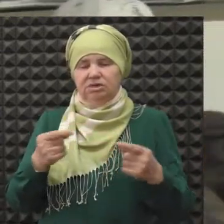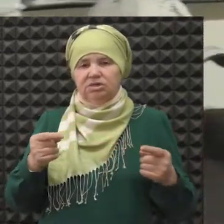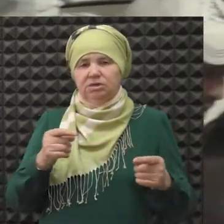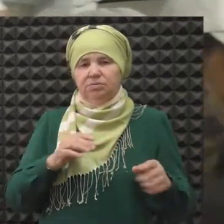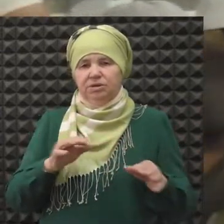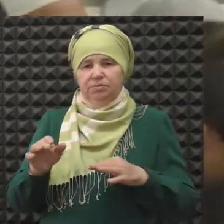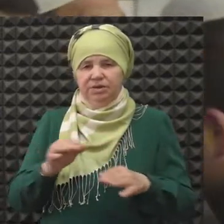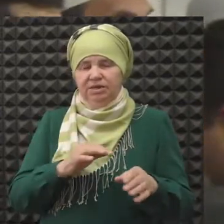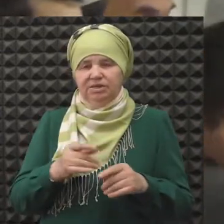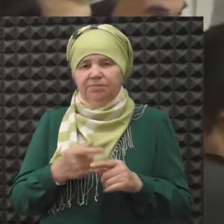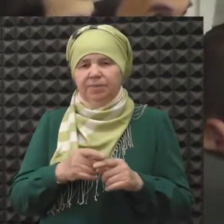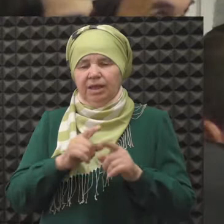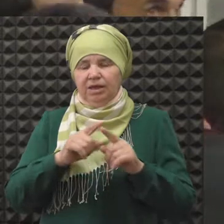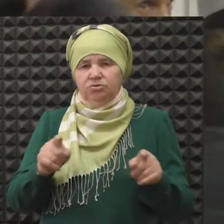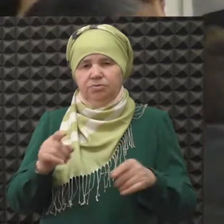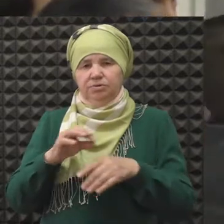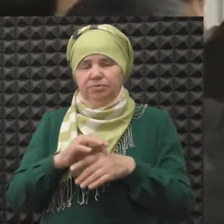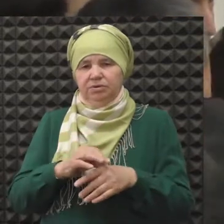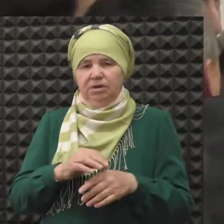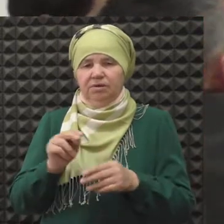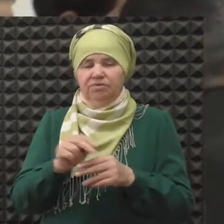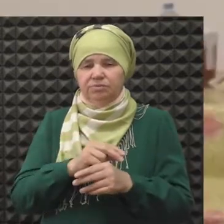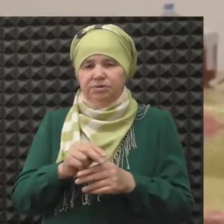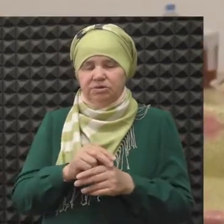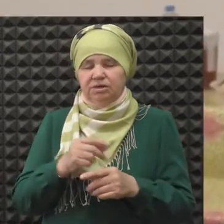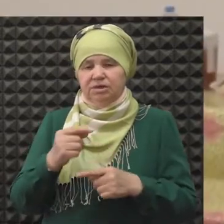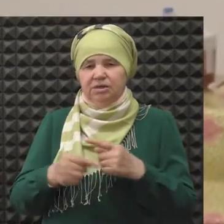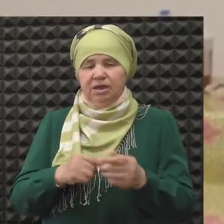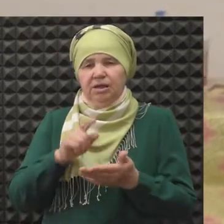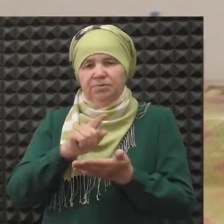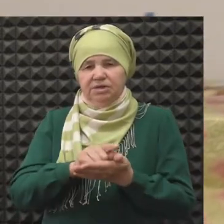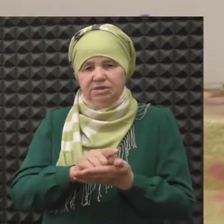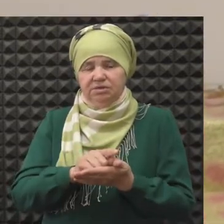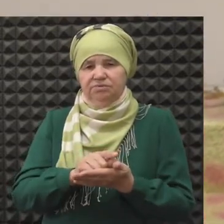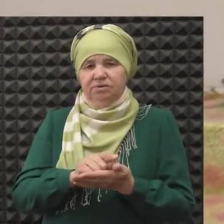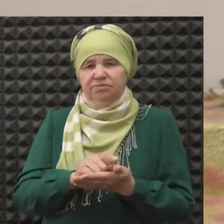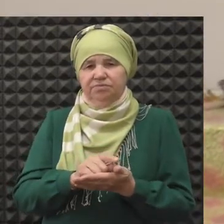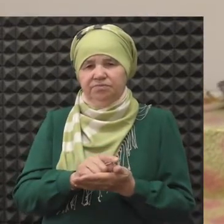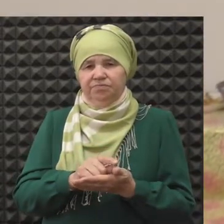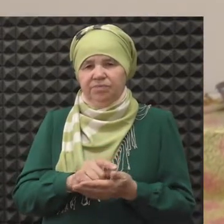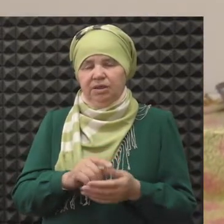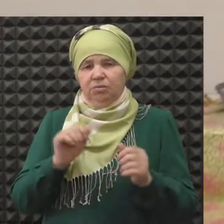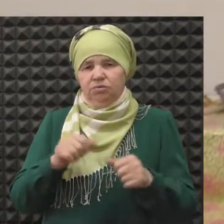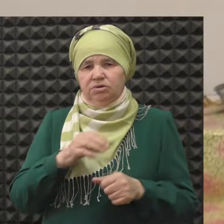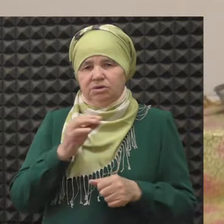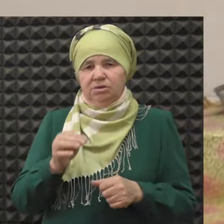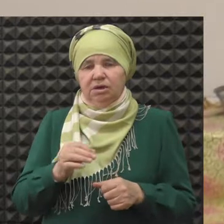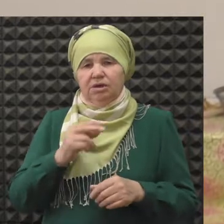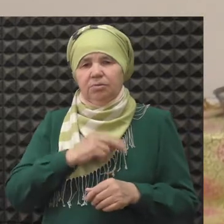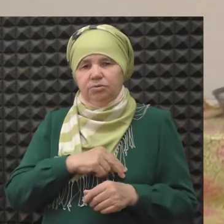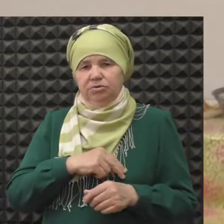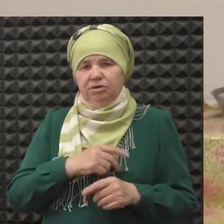торжеств к проведению ифтаров особый подход. Это очень ответственное обязательство, можно сказать,